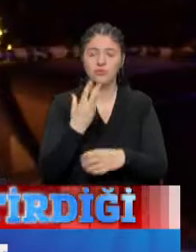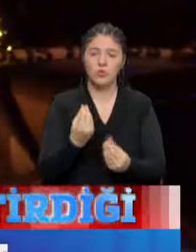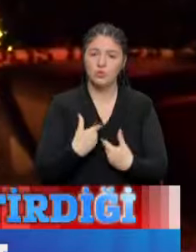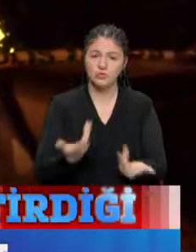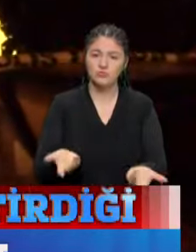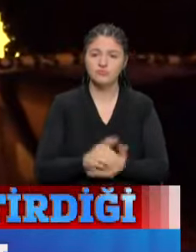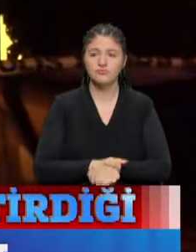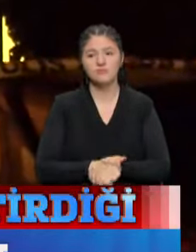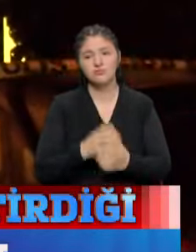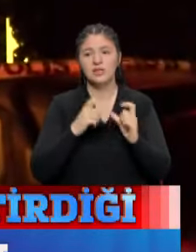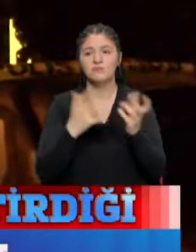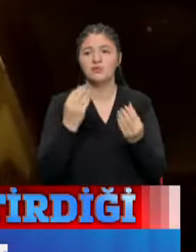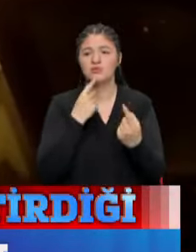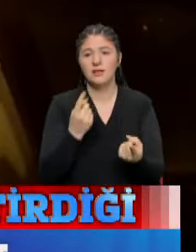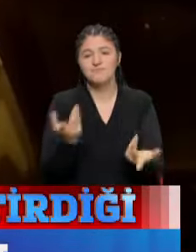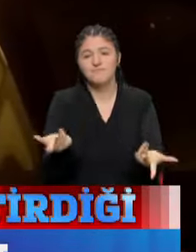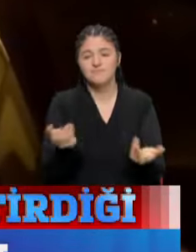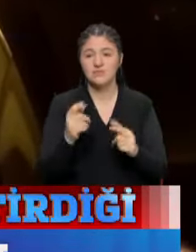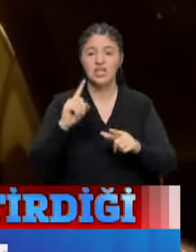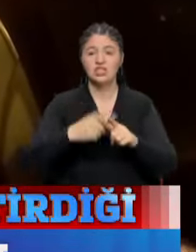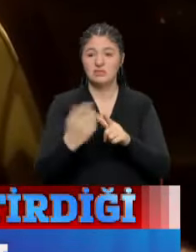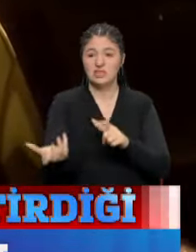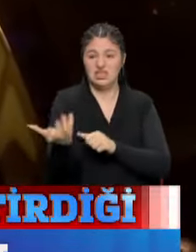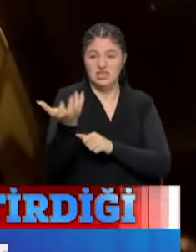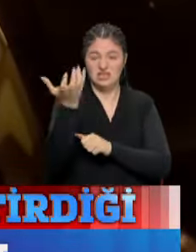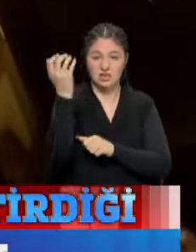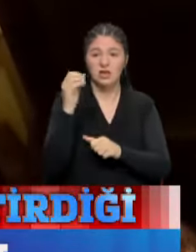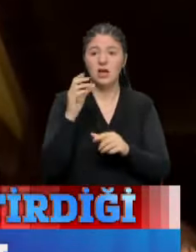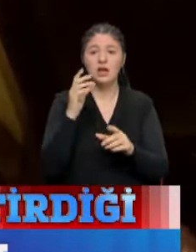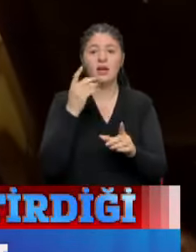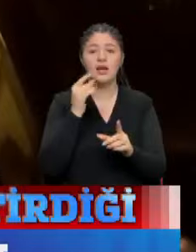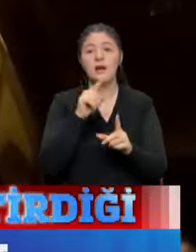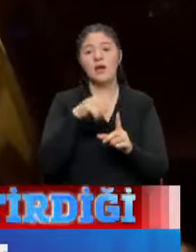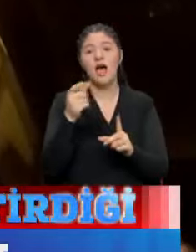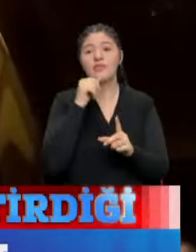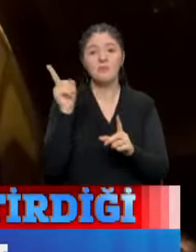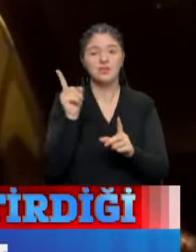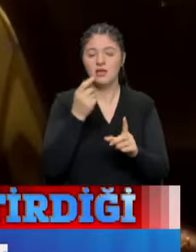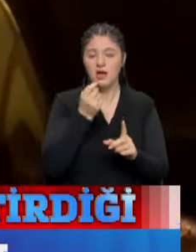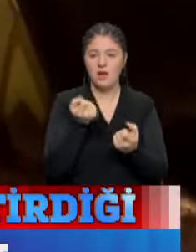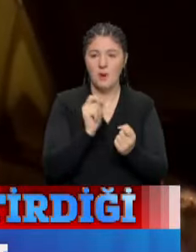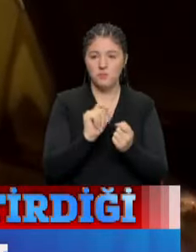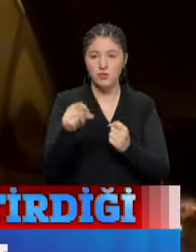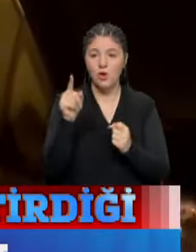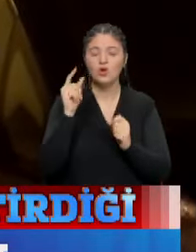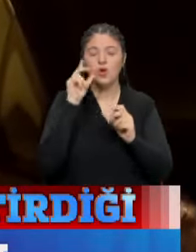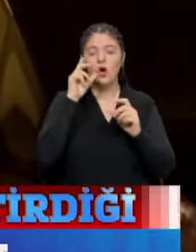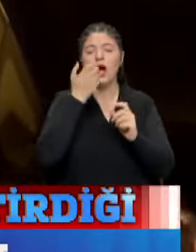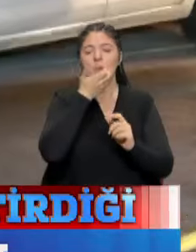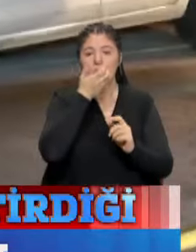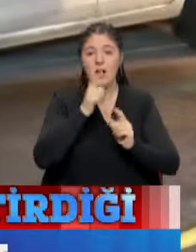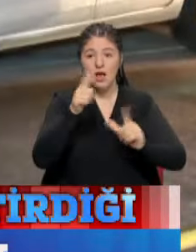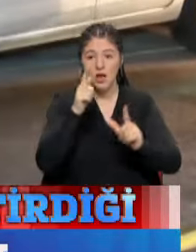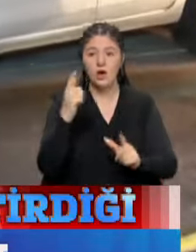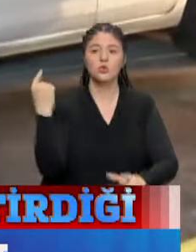oldu. Geçmiş olsun diyelim. Cipten yükselen alevler Kerim Eraslan'ın aracına sıçradı. O da polislerin anonsuyla uyandı. Uyandığında